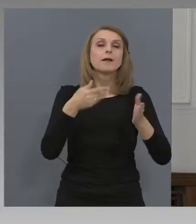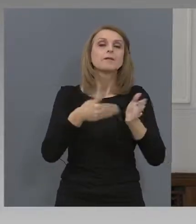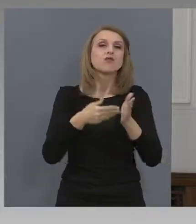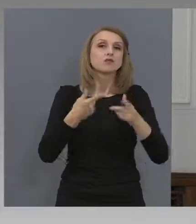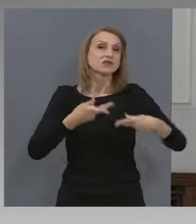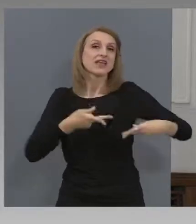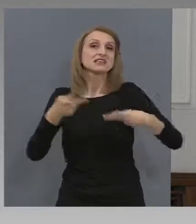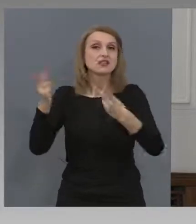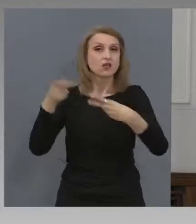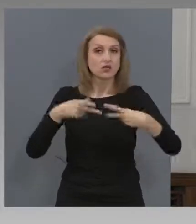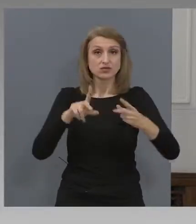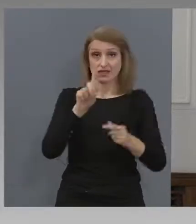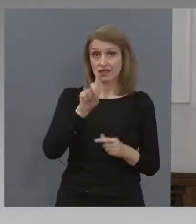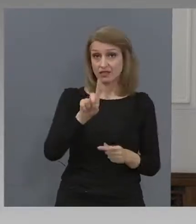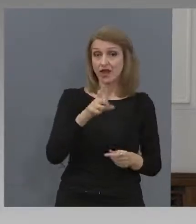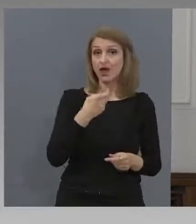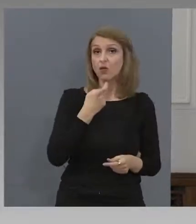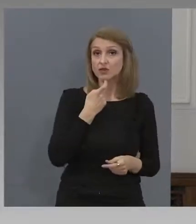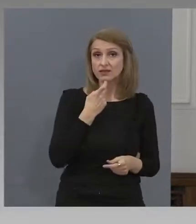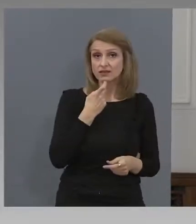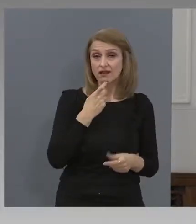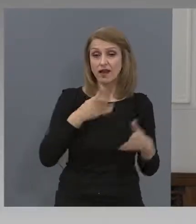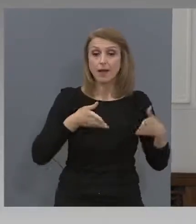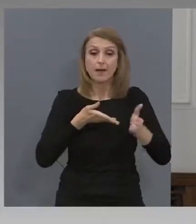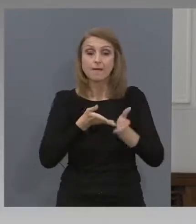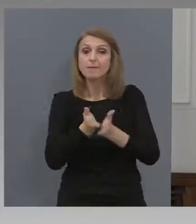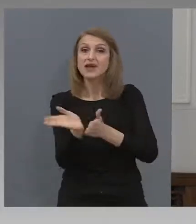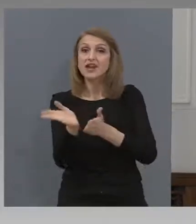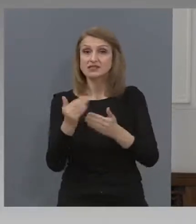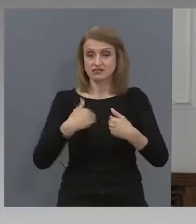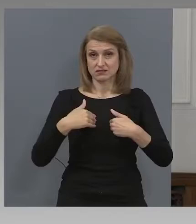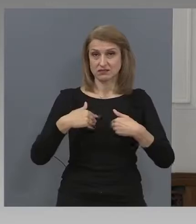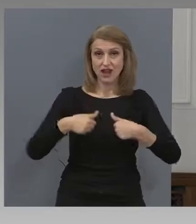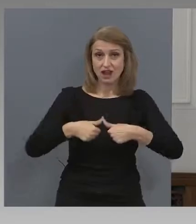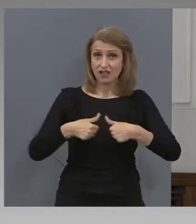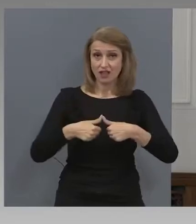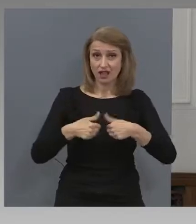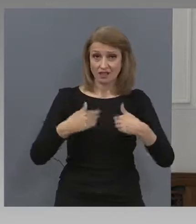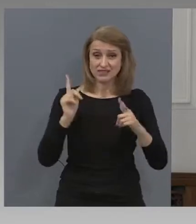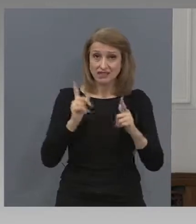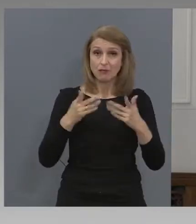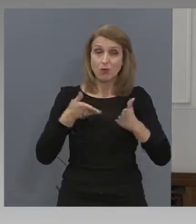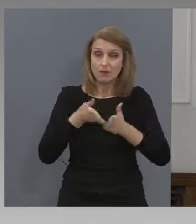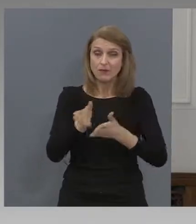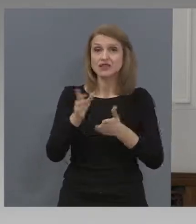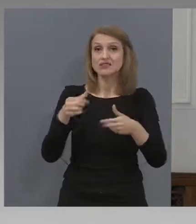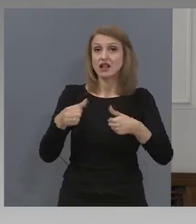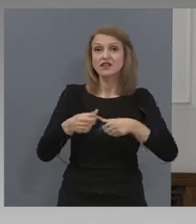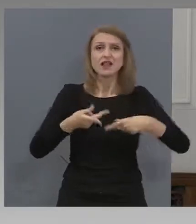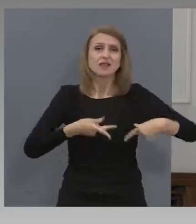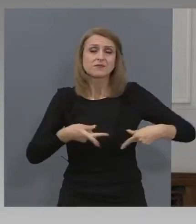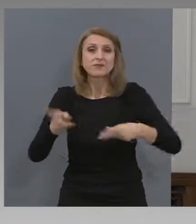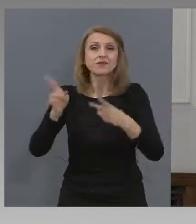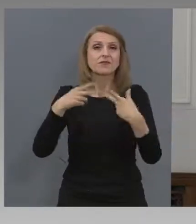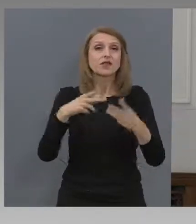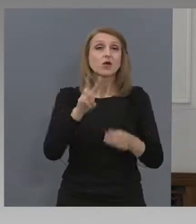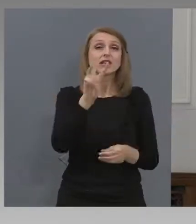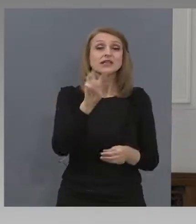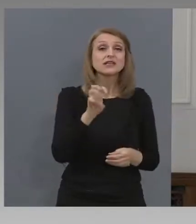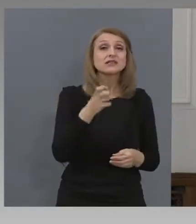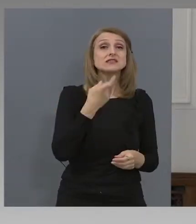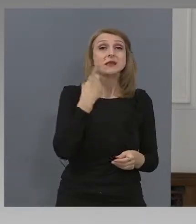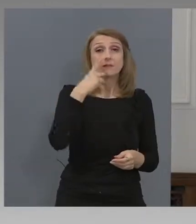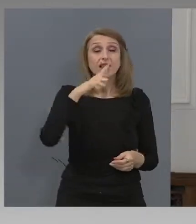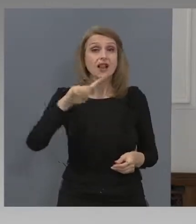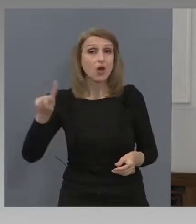година. Само през канала на Lidl са изнесени от 30 милиона